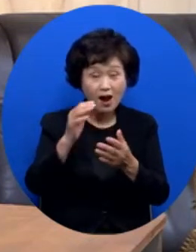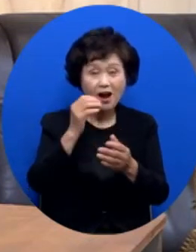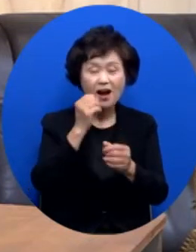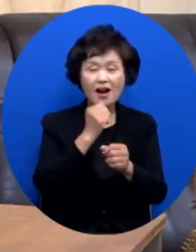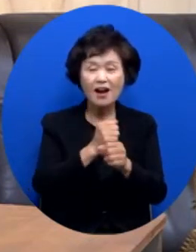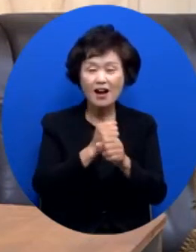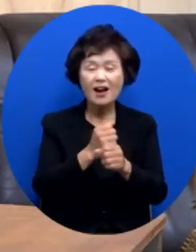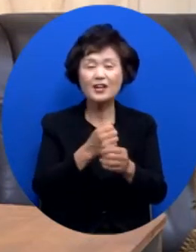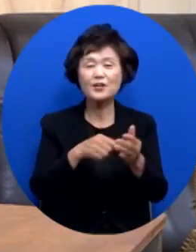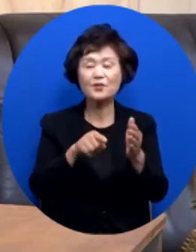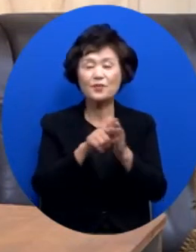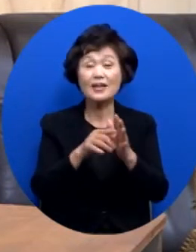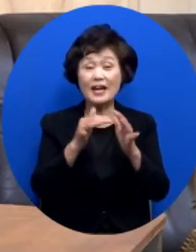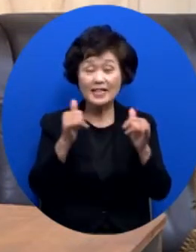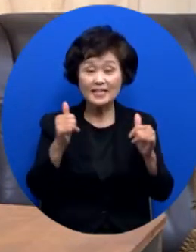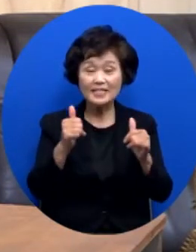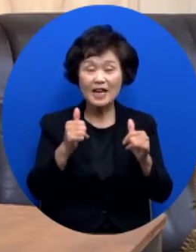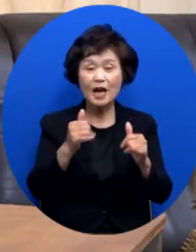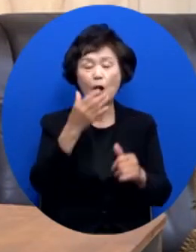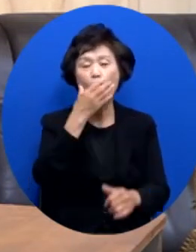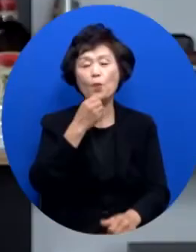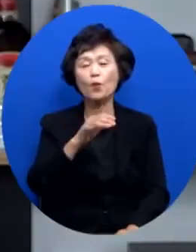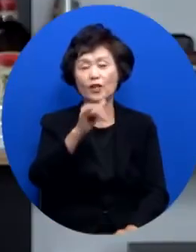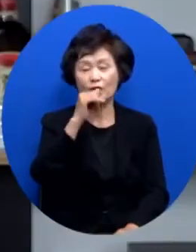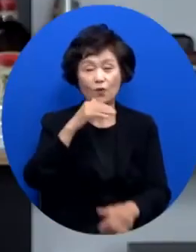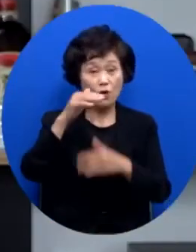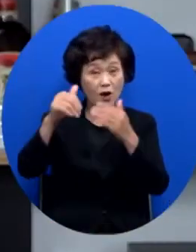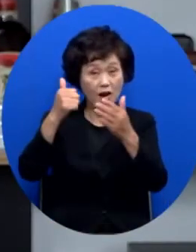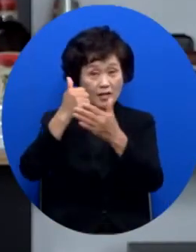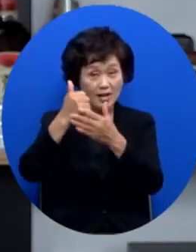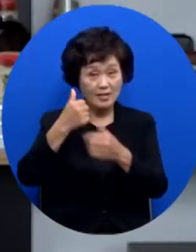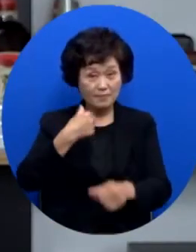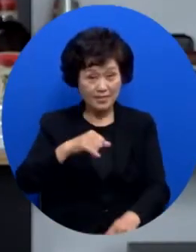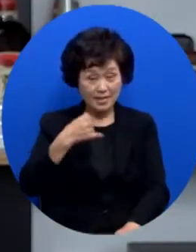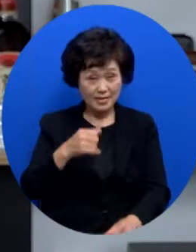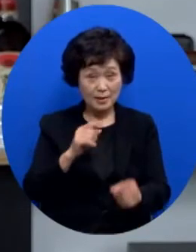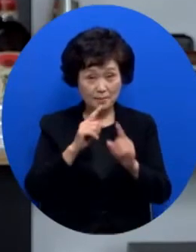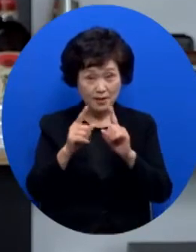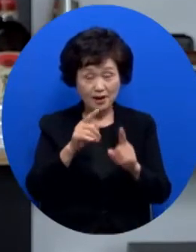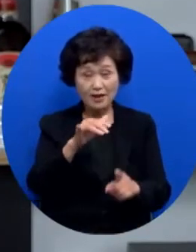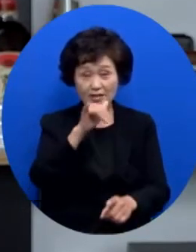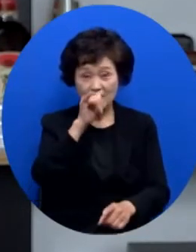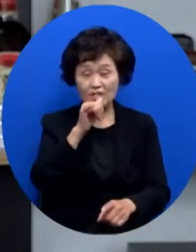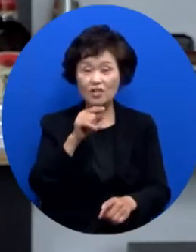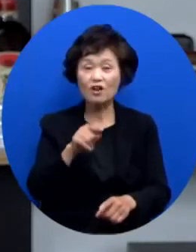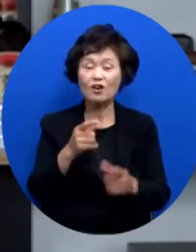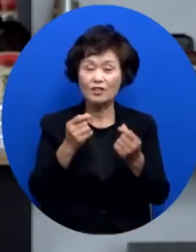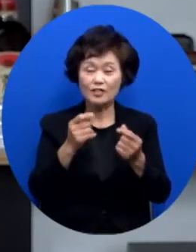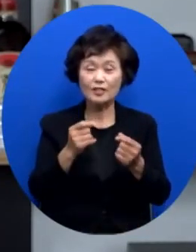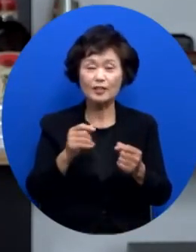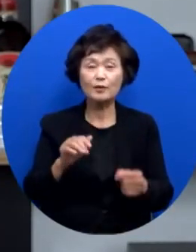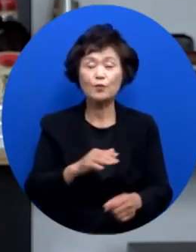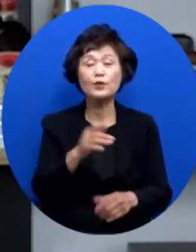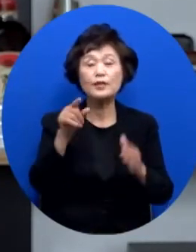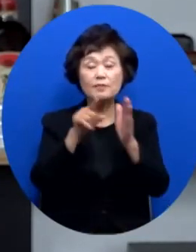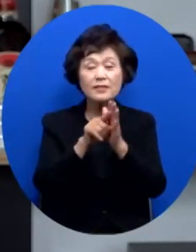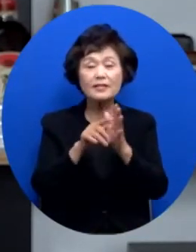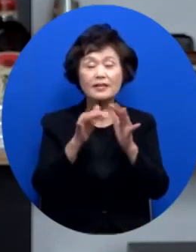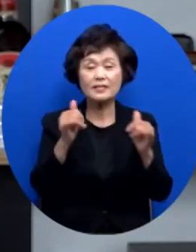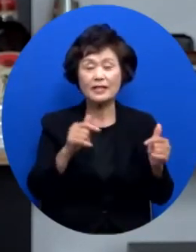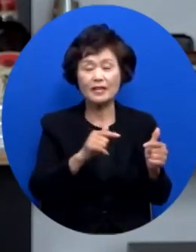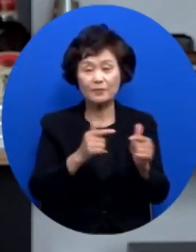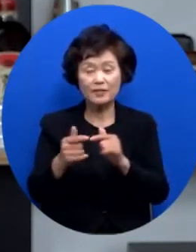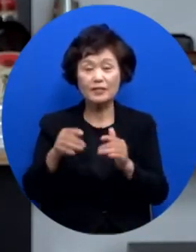하나님의 자녀다, 이렇게 말씀을 해주셔서 우리 그리스도인들은 남다르게 남북 평화, 또 교회